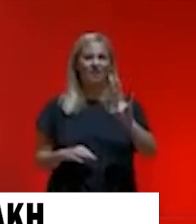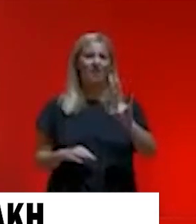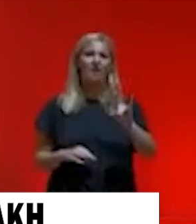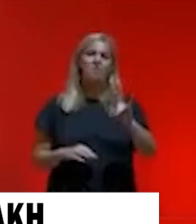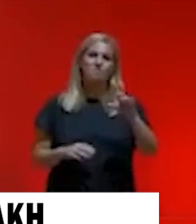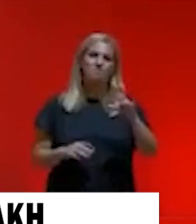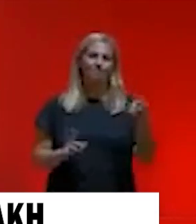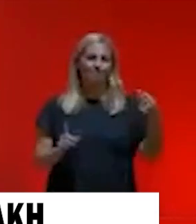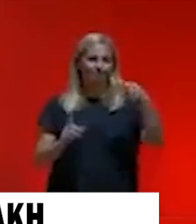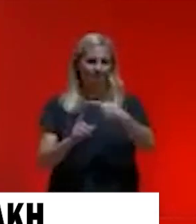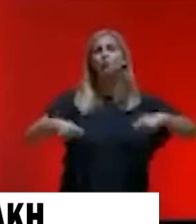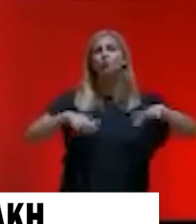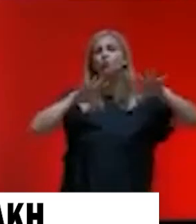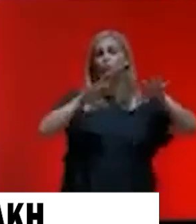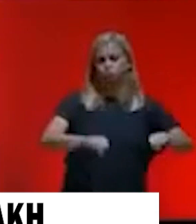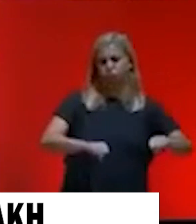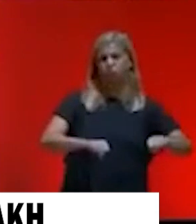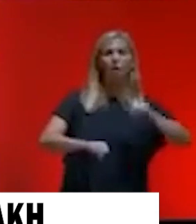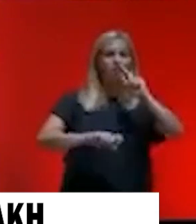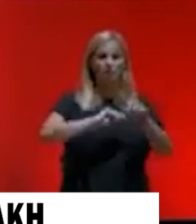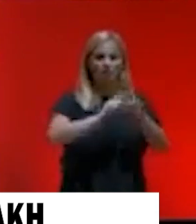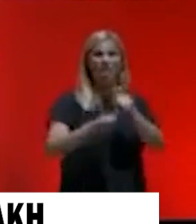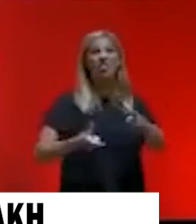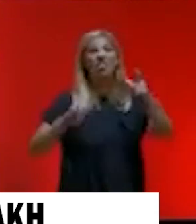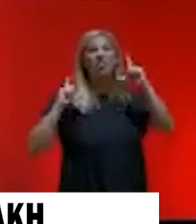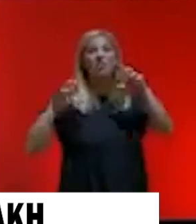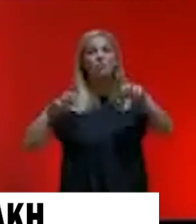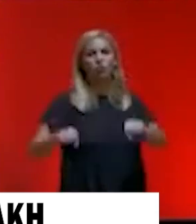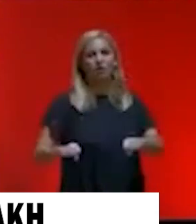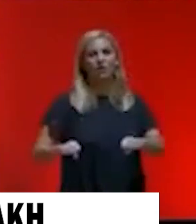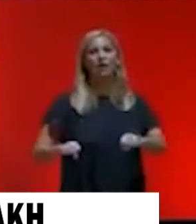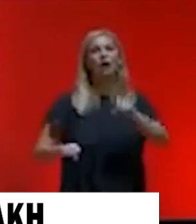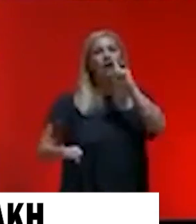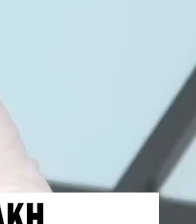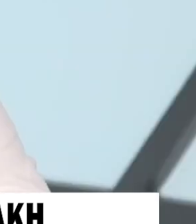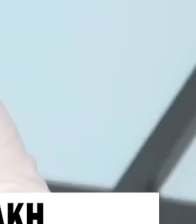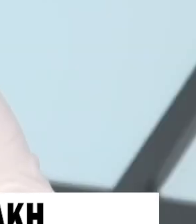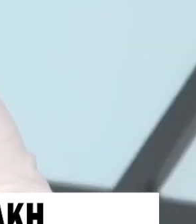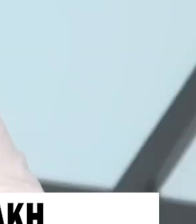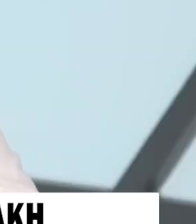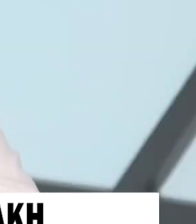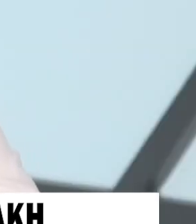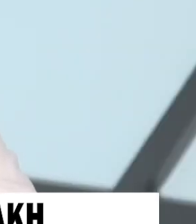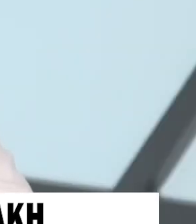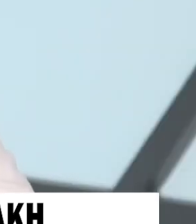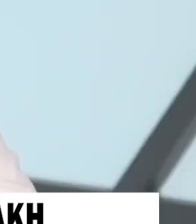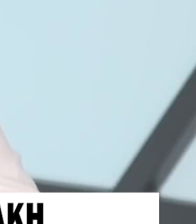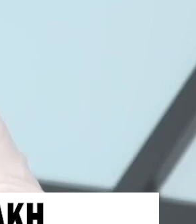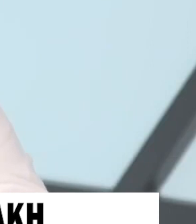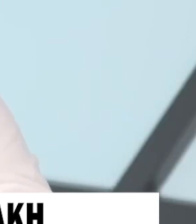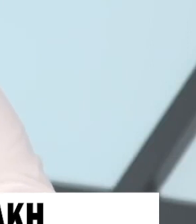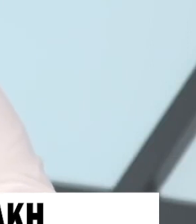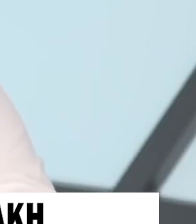καλημέρα 16 βουλευτές δεν υπερψήφισαν τις προτάσεις του στέφανου κασελάκη ο νέος πρόεδρος έδωσε ρόλους